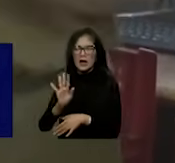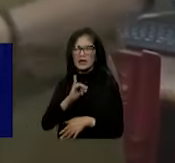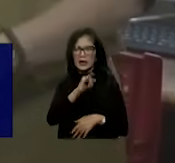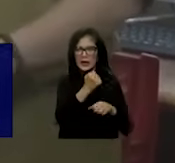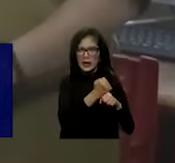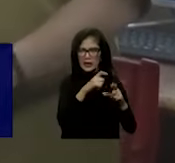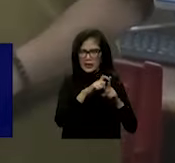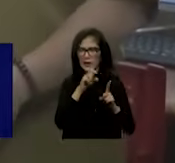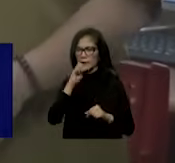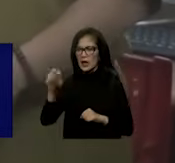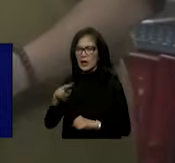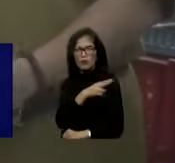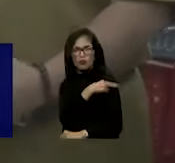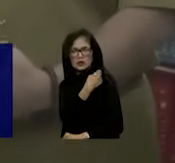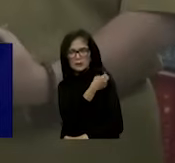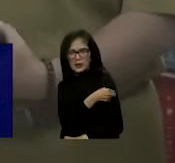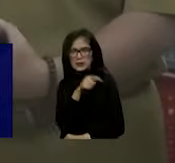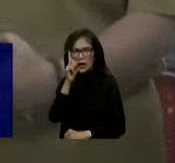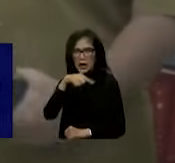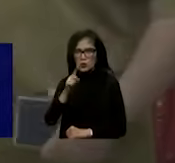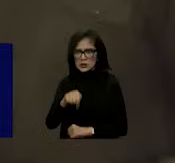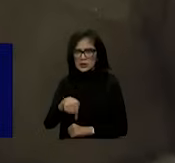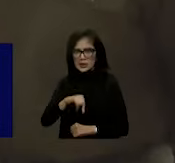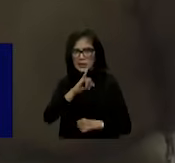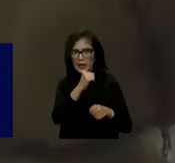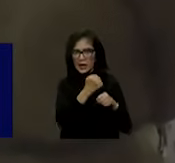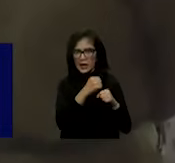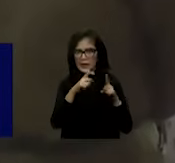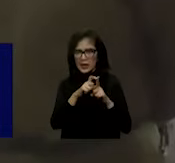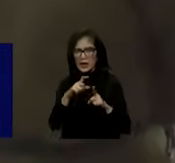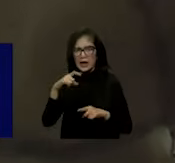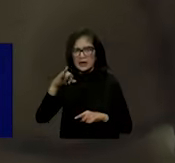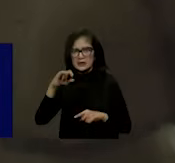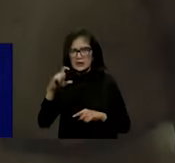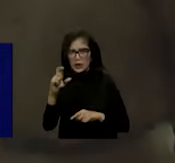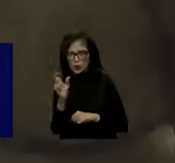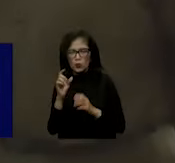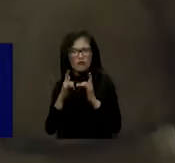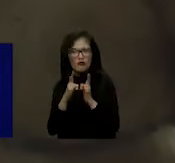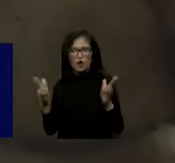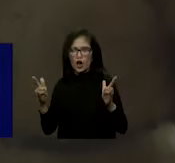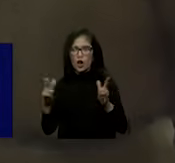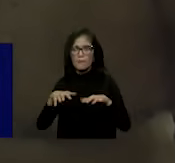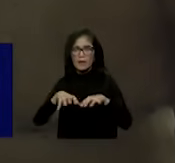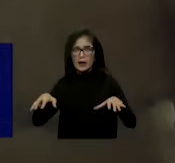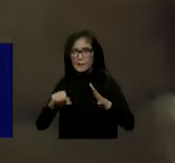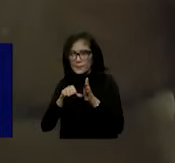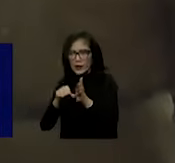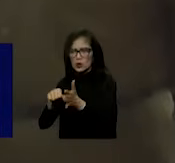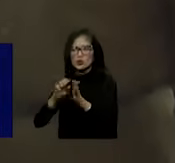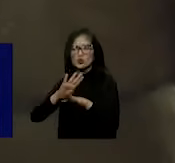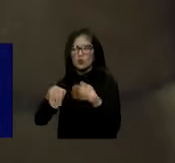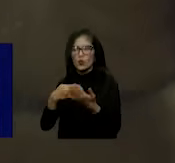rujukan bahwa IGD dan ICU dalam kondisi penuh. Bahkan alat bantu pasien di IGD seluruhnya